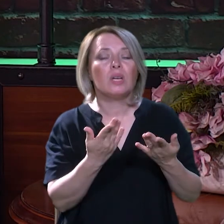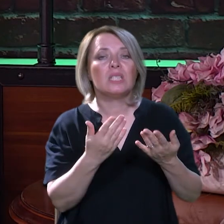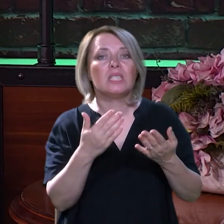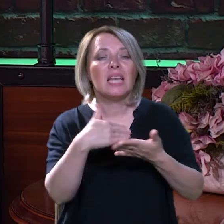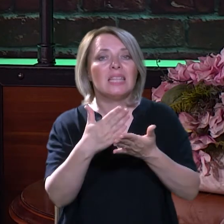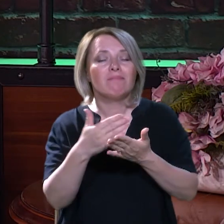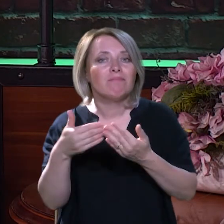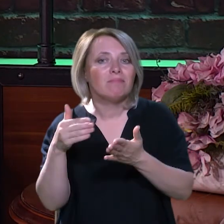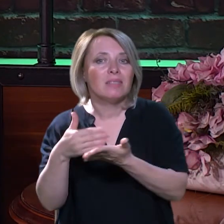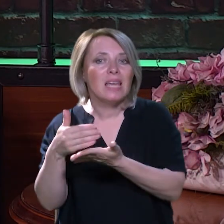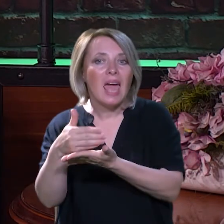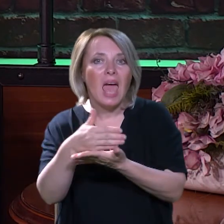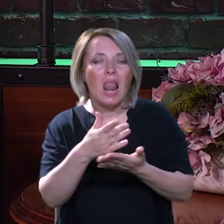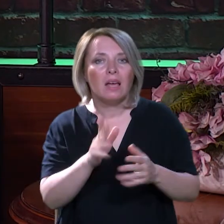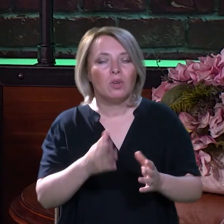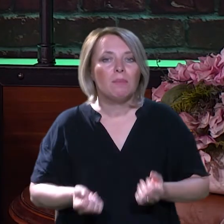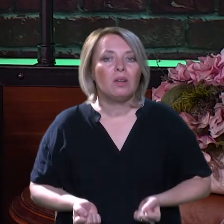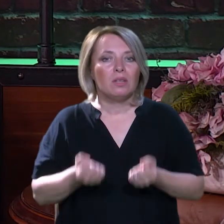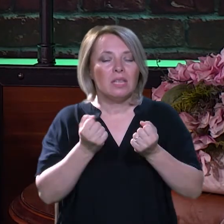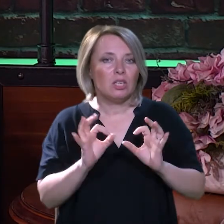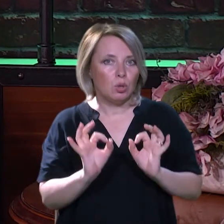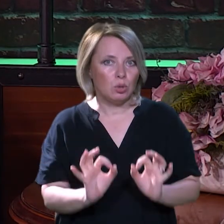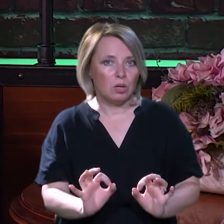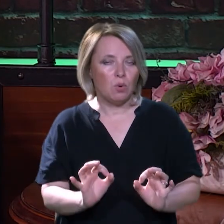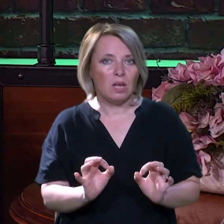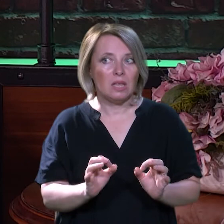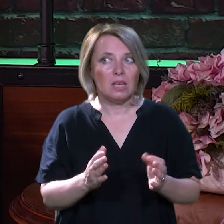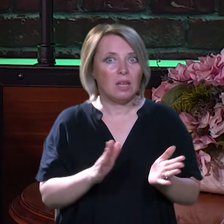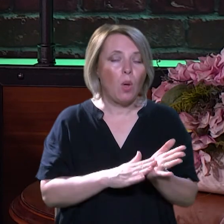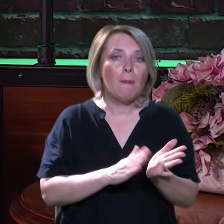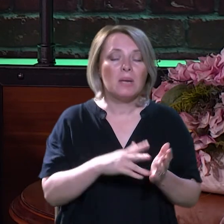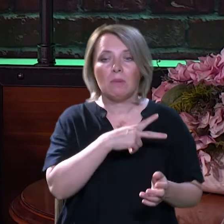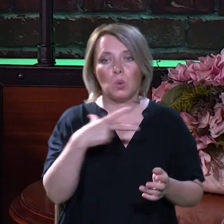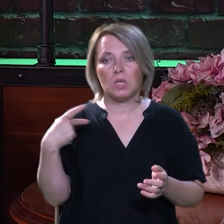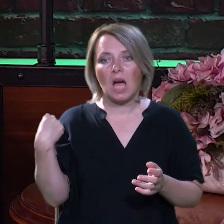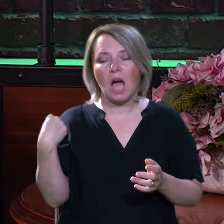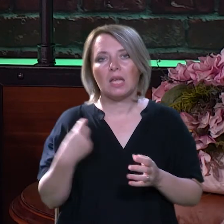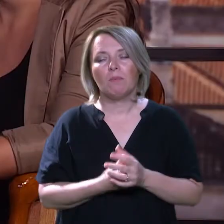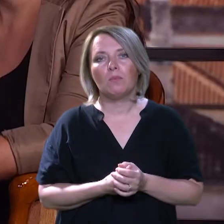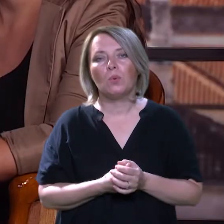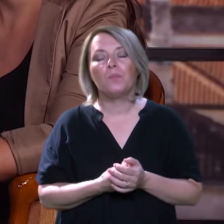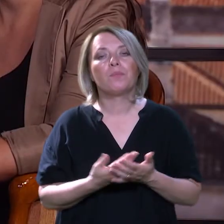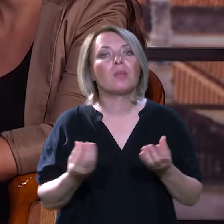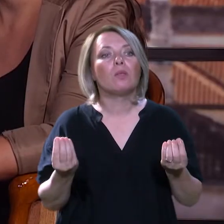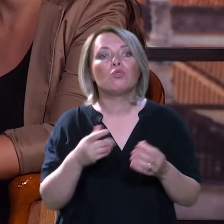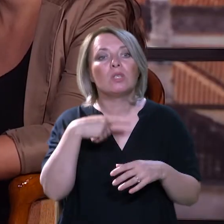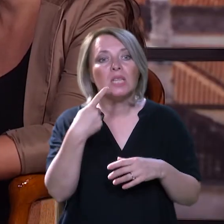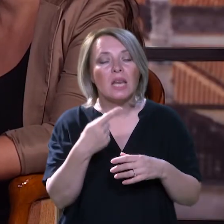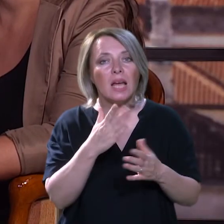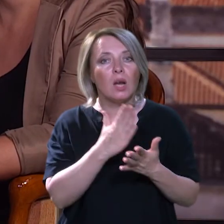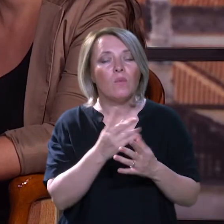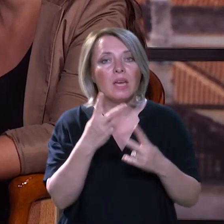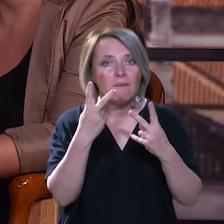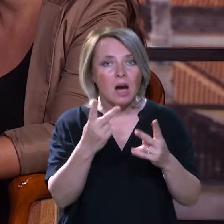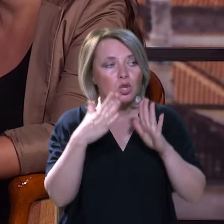razgovoru. Malo je teže možda to osigurati nego što je primjerice u Zagrebu. Ali ono što ste i rekli, uvijek